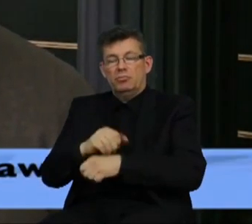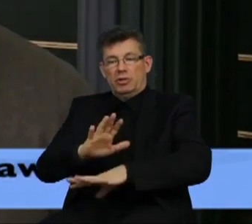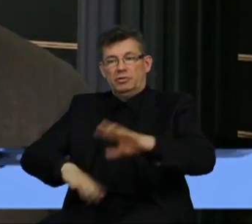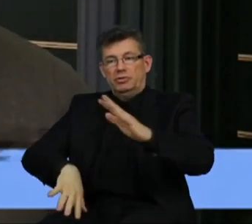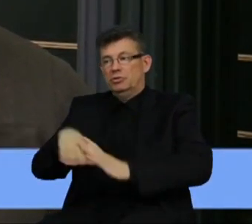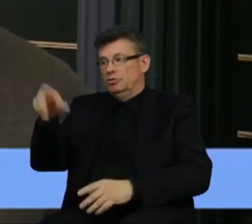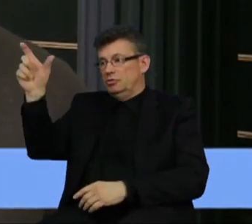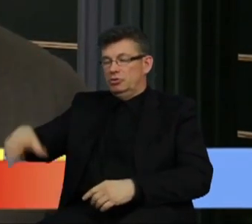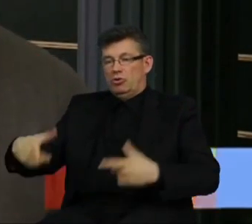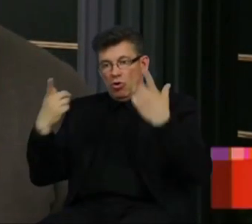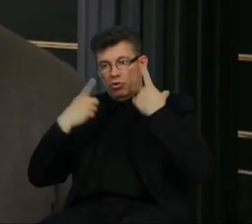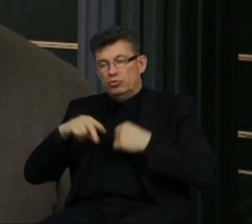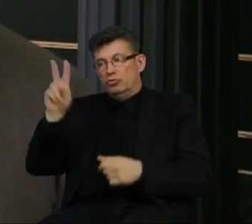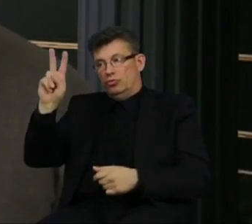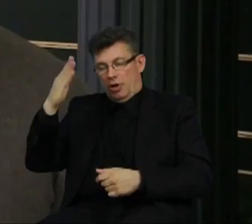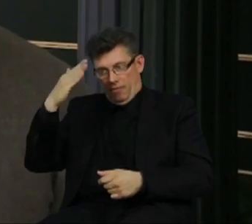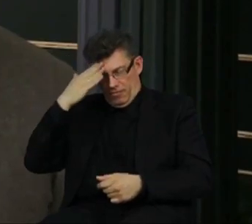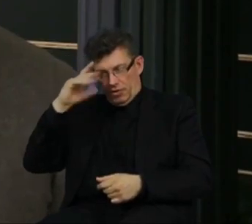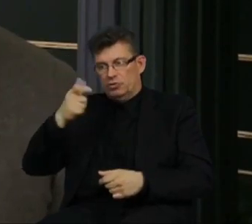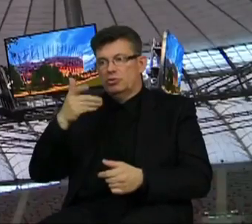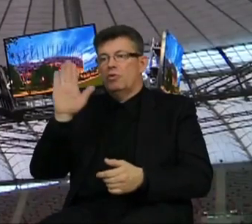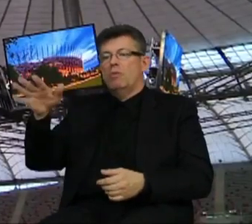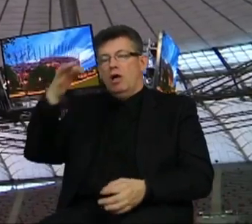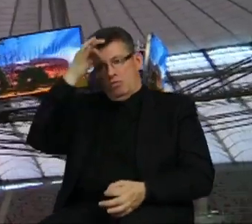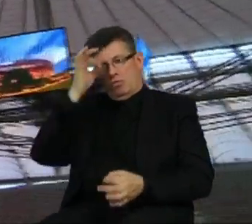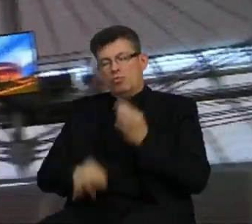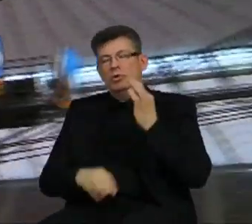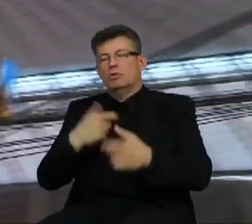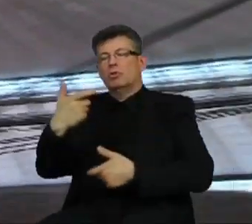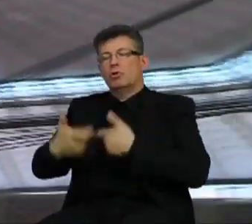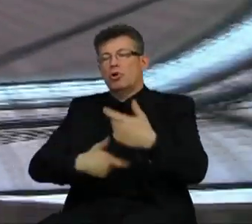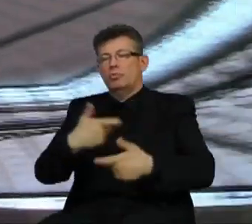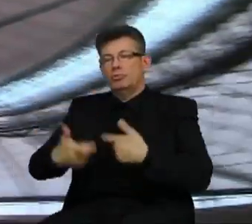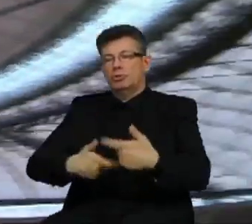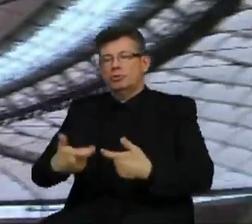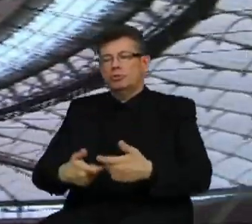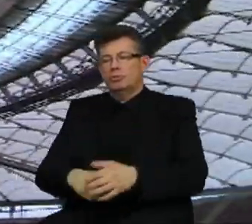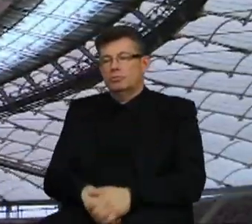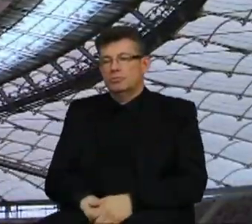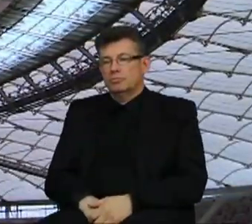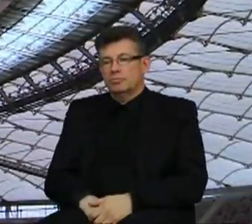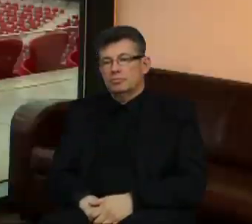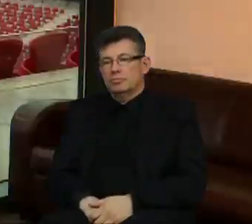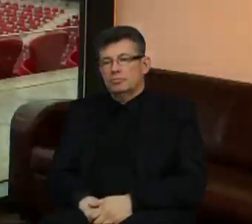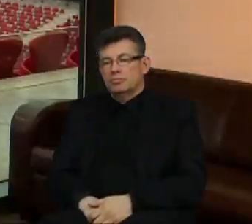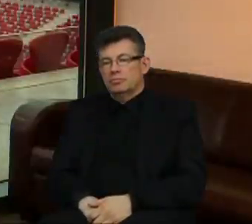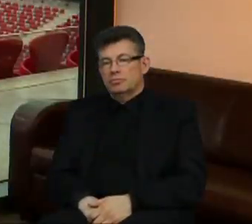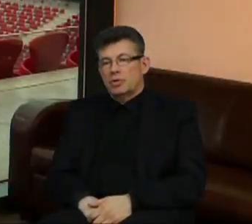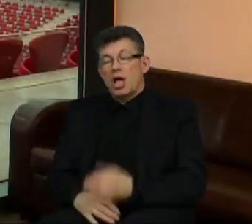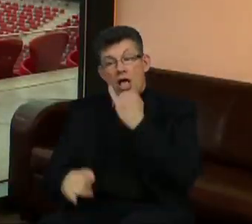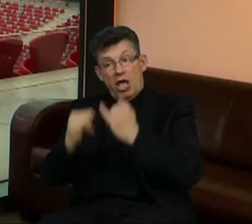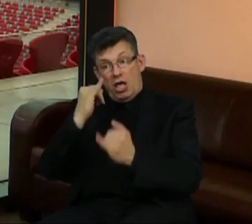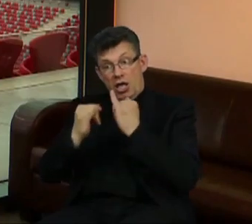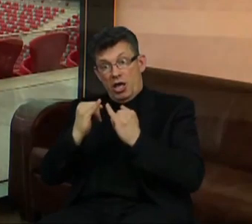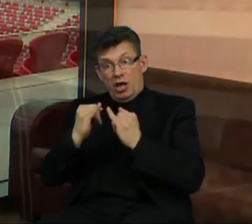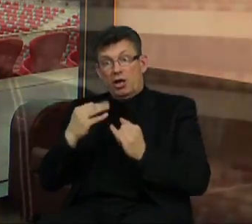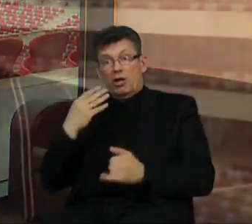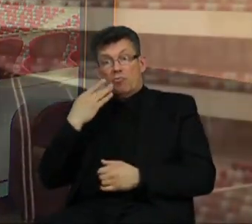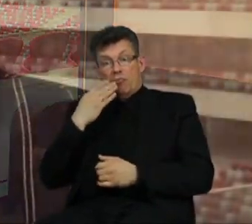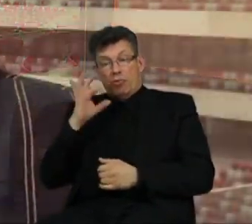dokładnie wie, co ma zrobić i robi to naprawdę najlepiej, jak potrafi. Jeśli chodzi o